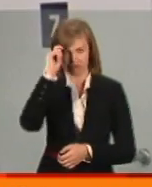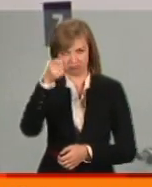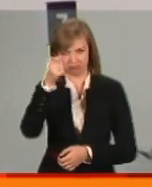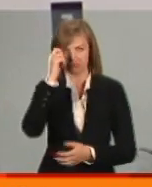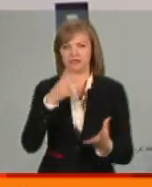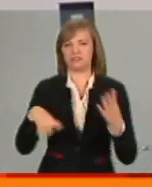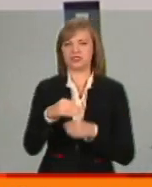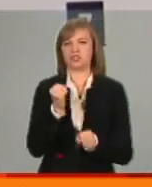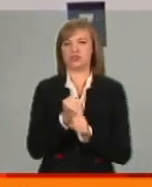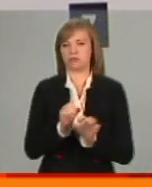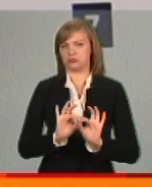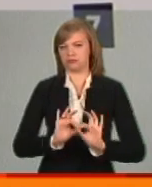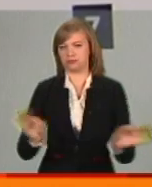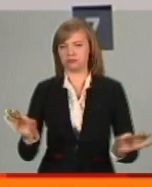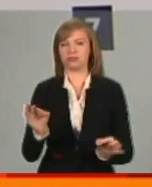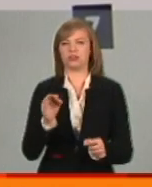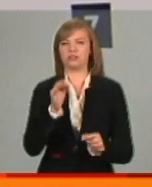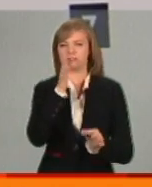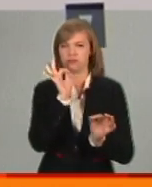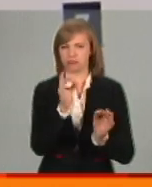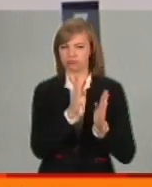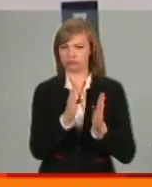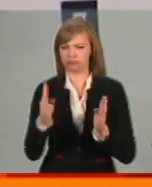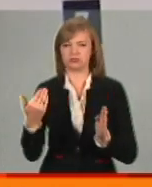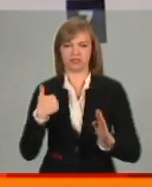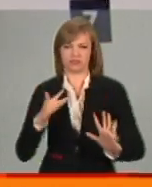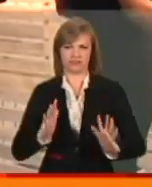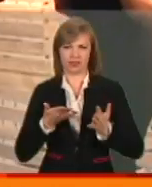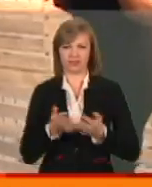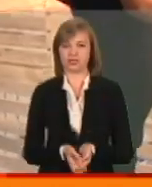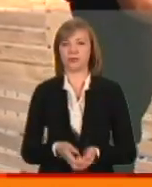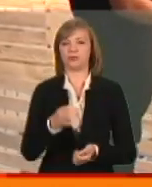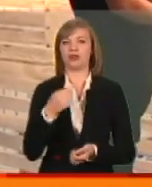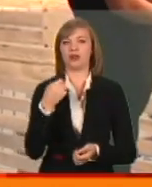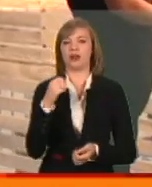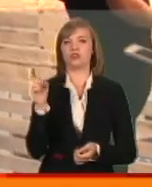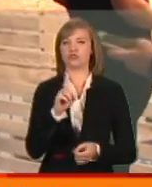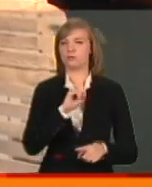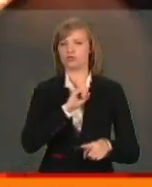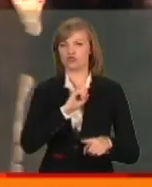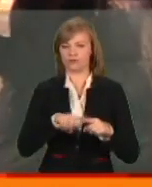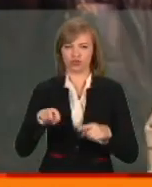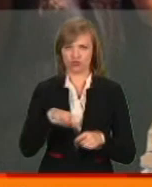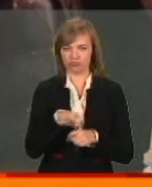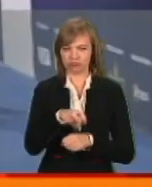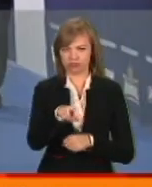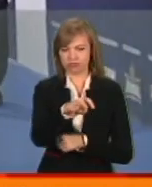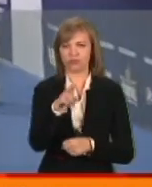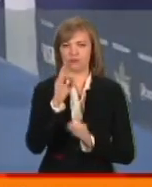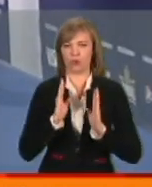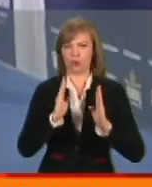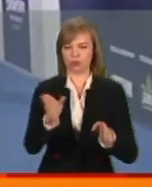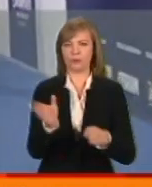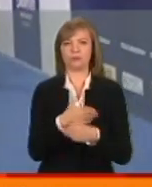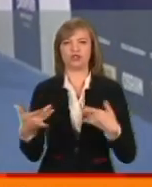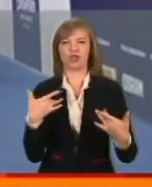капелюха. Все зроблено ідеально, хвилина до хвилини. Я в захваті. На сігвеї, аби швидше долати відстані коридорами